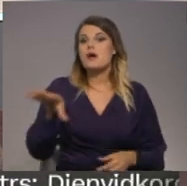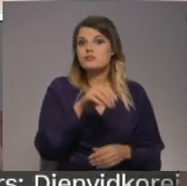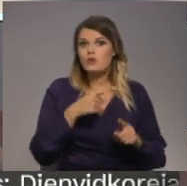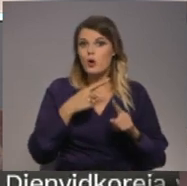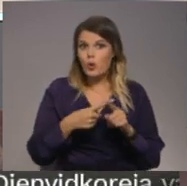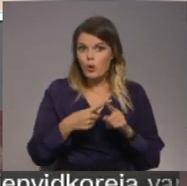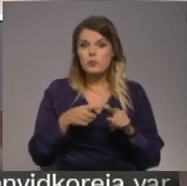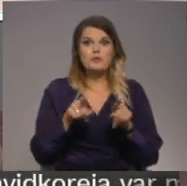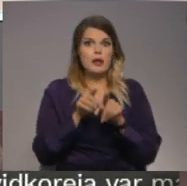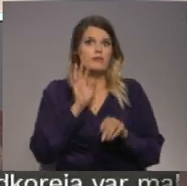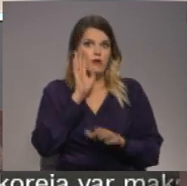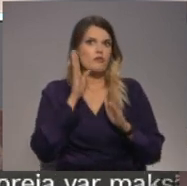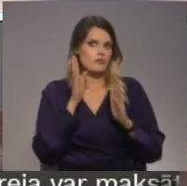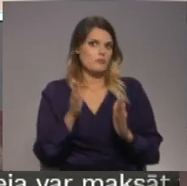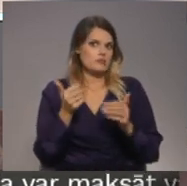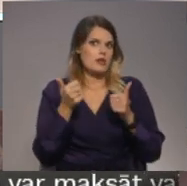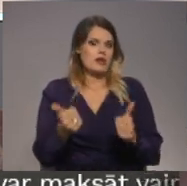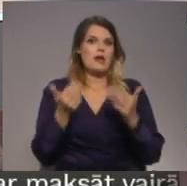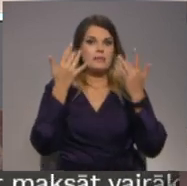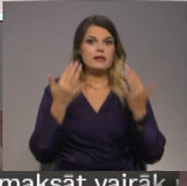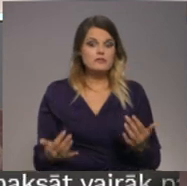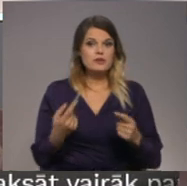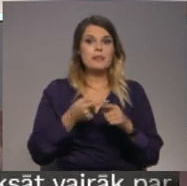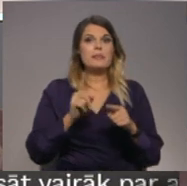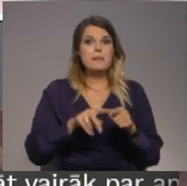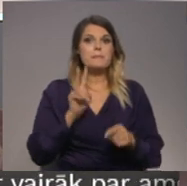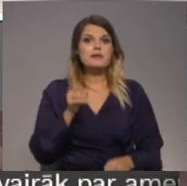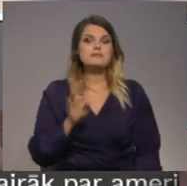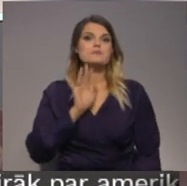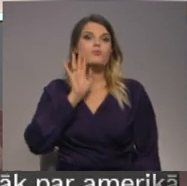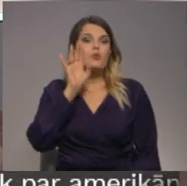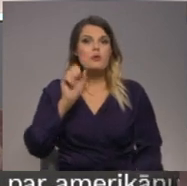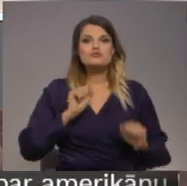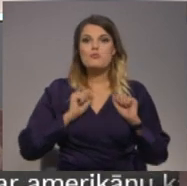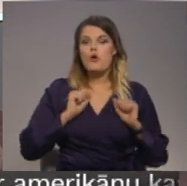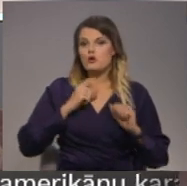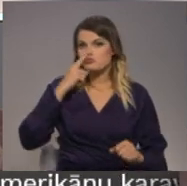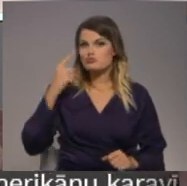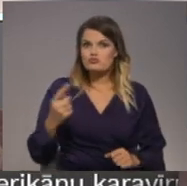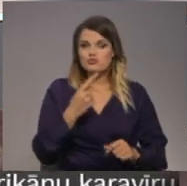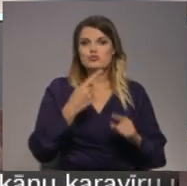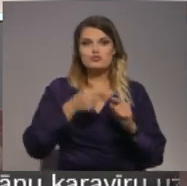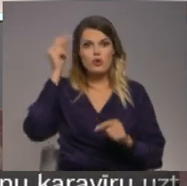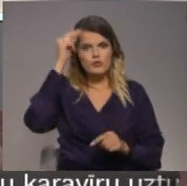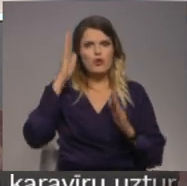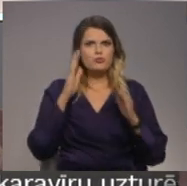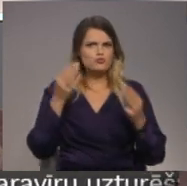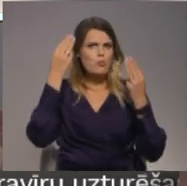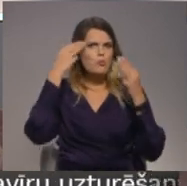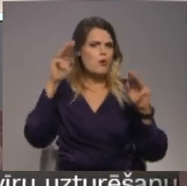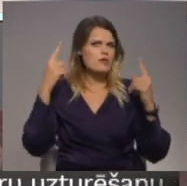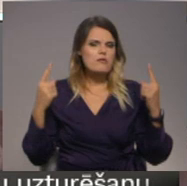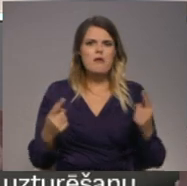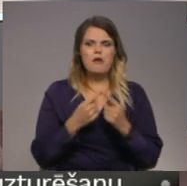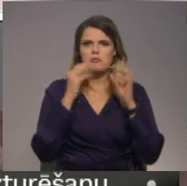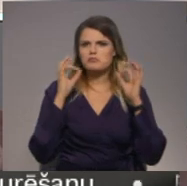cerēt arī nākotnē, jo turpmāk sporta stundas un treniņi notiks mūsdienīgā visiem standartiem atbilstīgā manēžā. Pēdējos